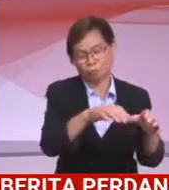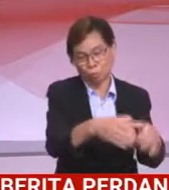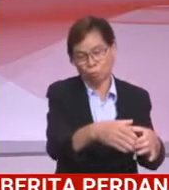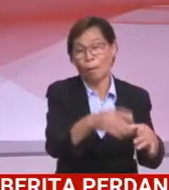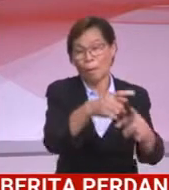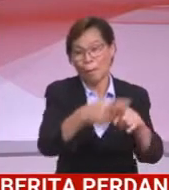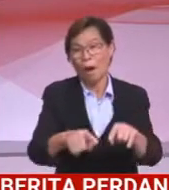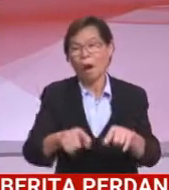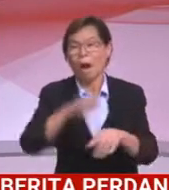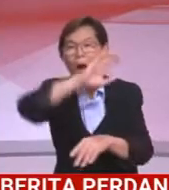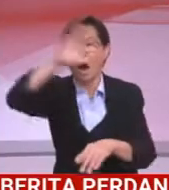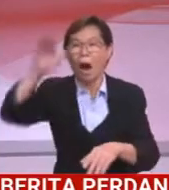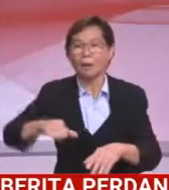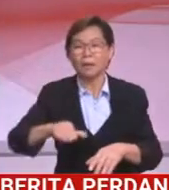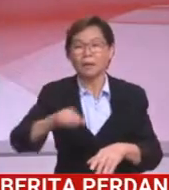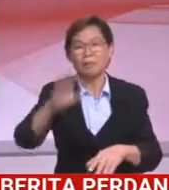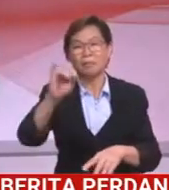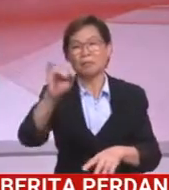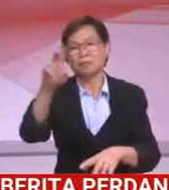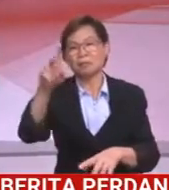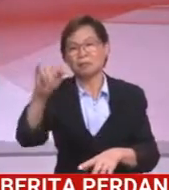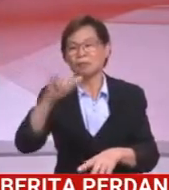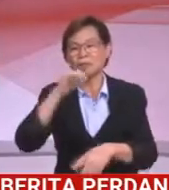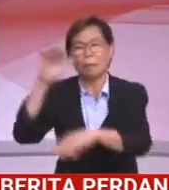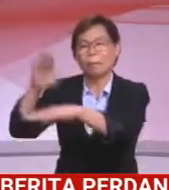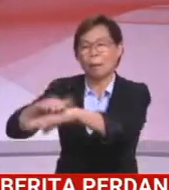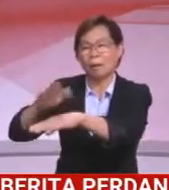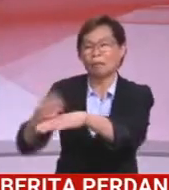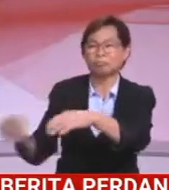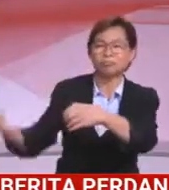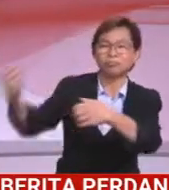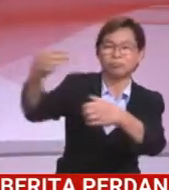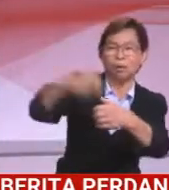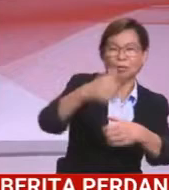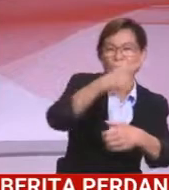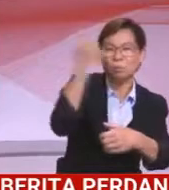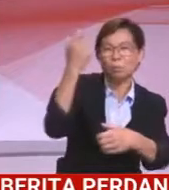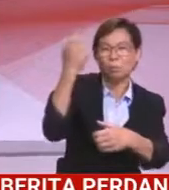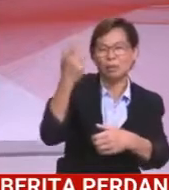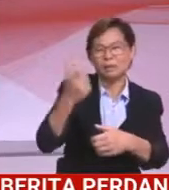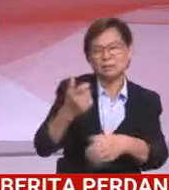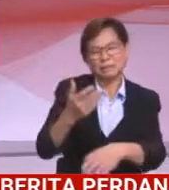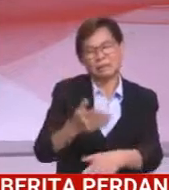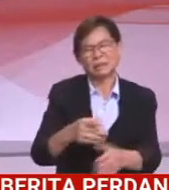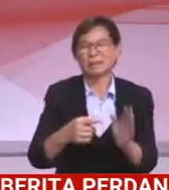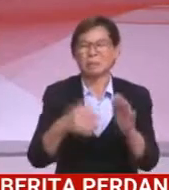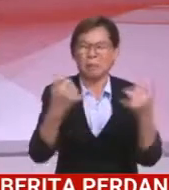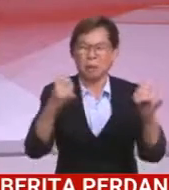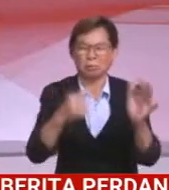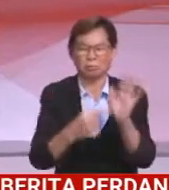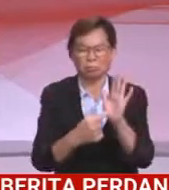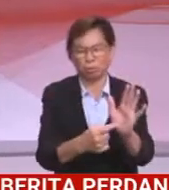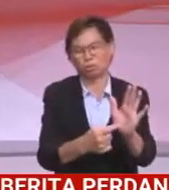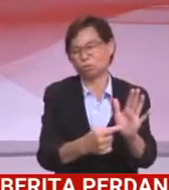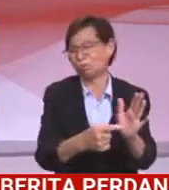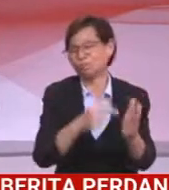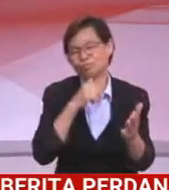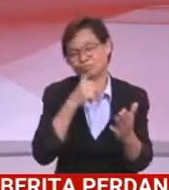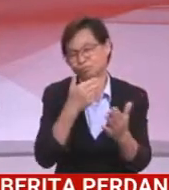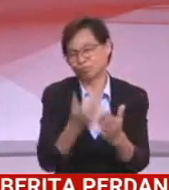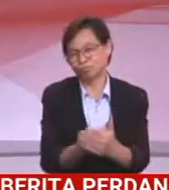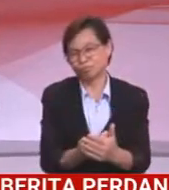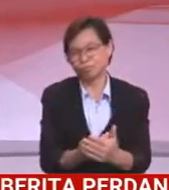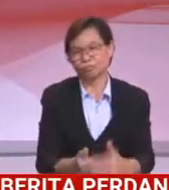namun adiknya dipangil keasausnya ekoranas yang pemain itu masih belum